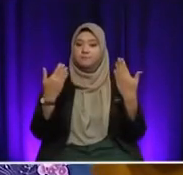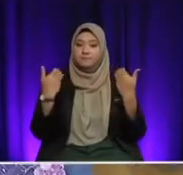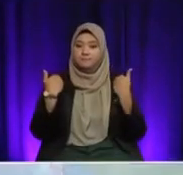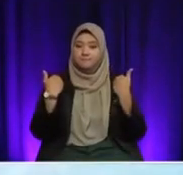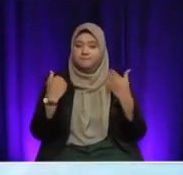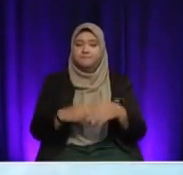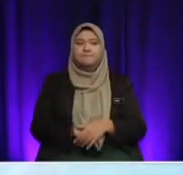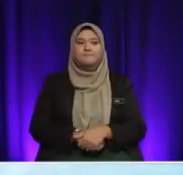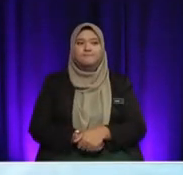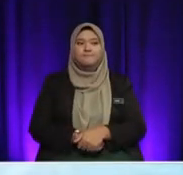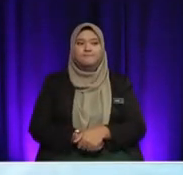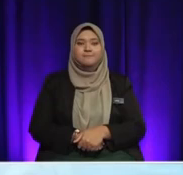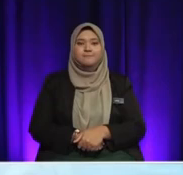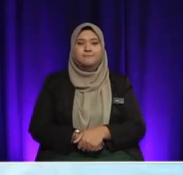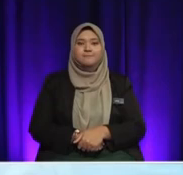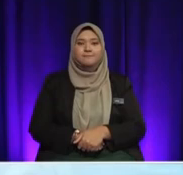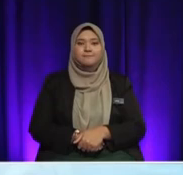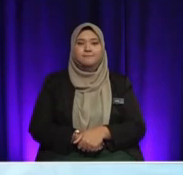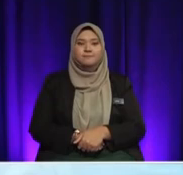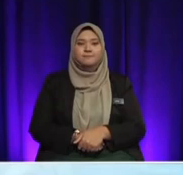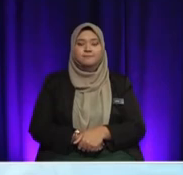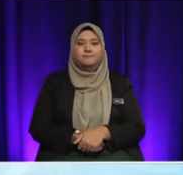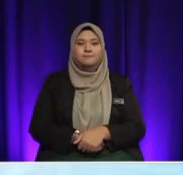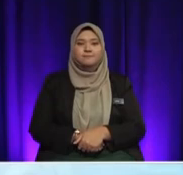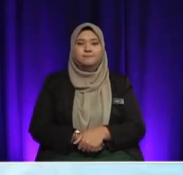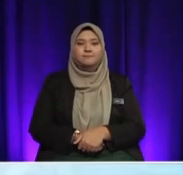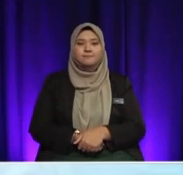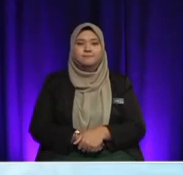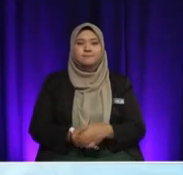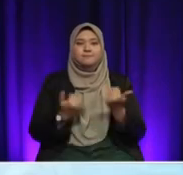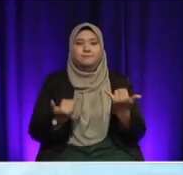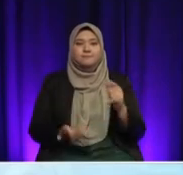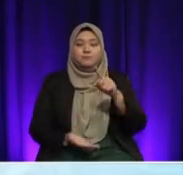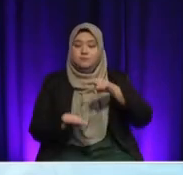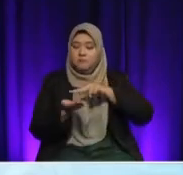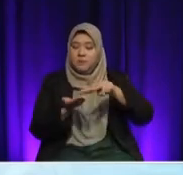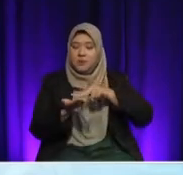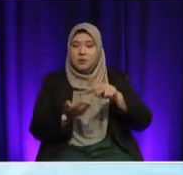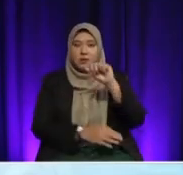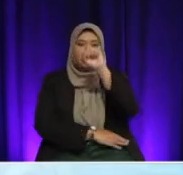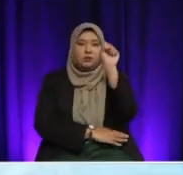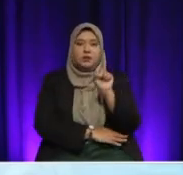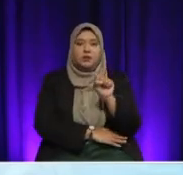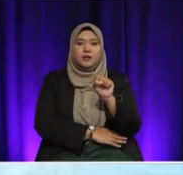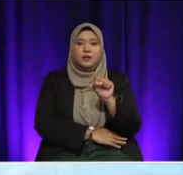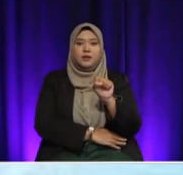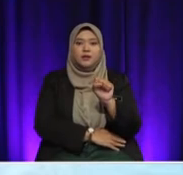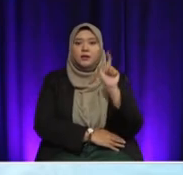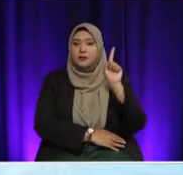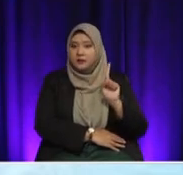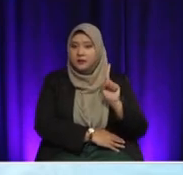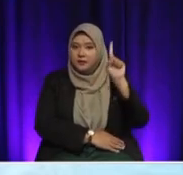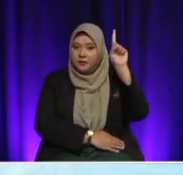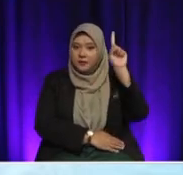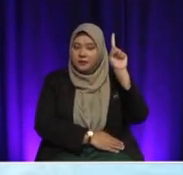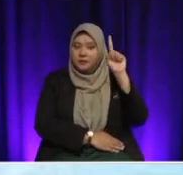bahan di bawah digunakan dalam pemprosesan hasil ternakan. Pilih dan tulis semula bahan yang terlibat dalam penghasilan ikan perkasam.